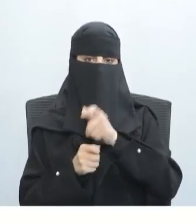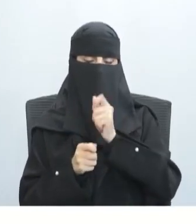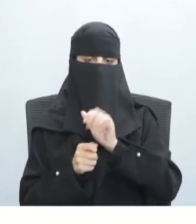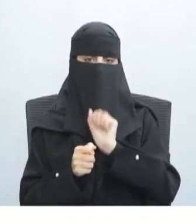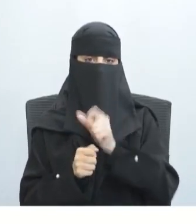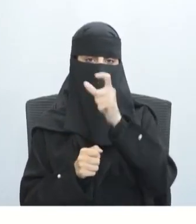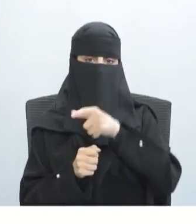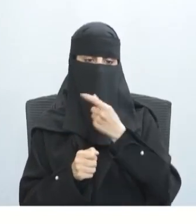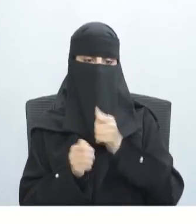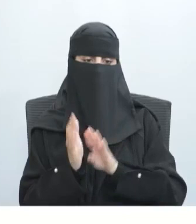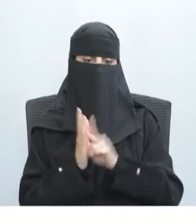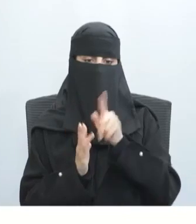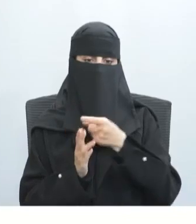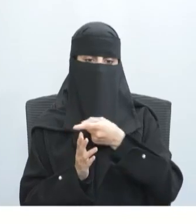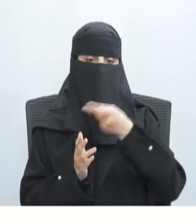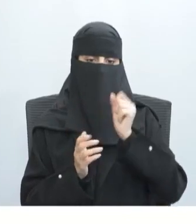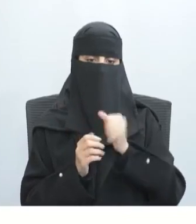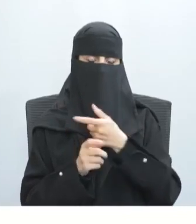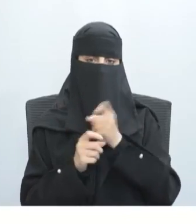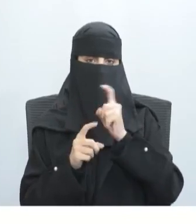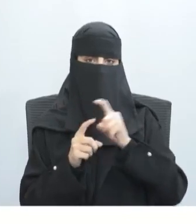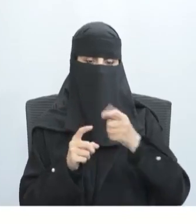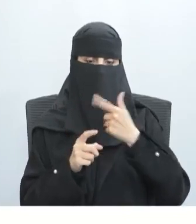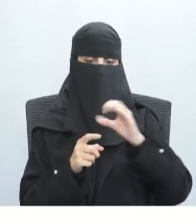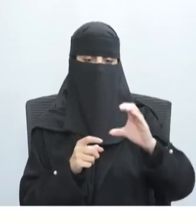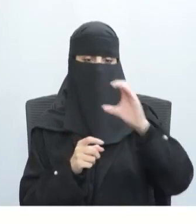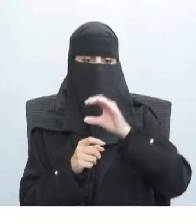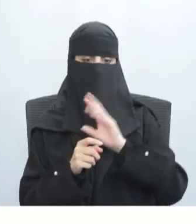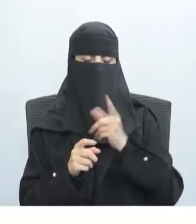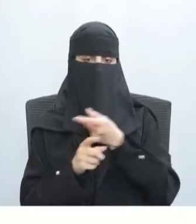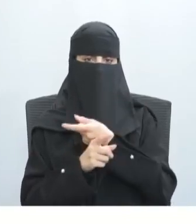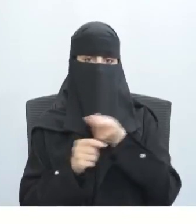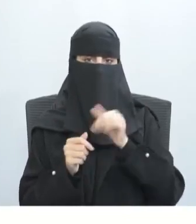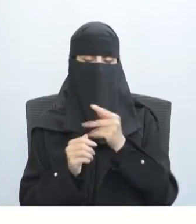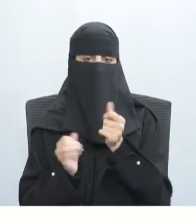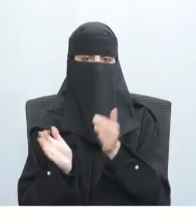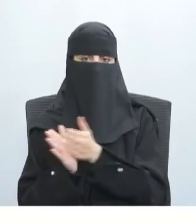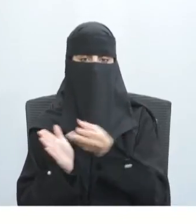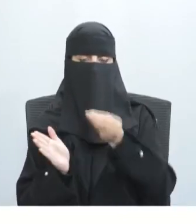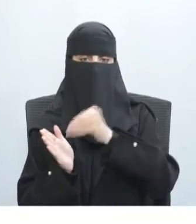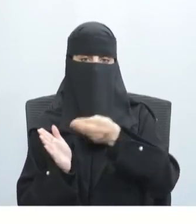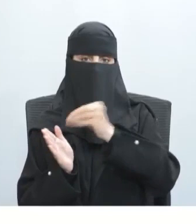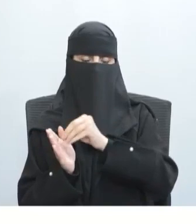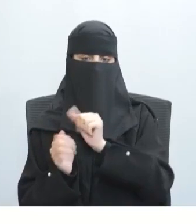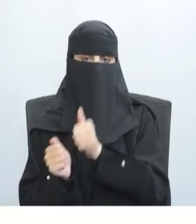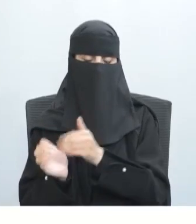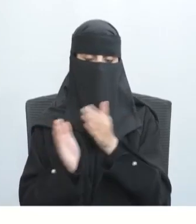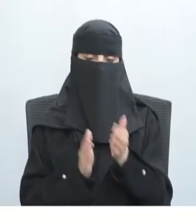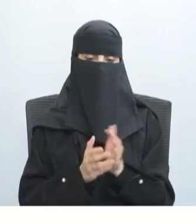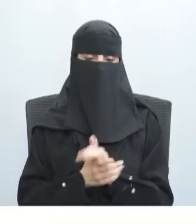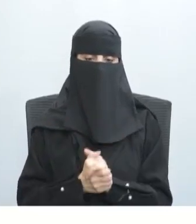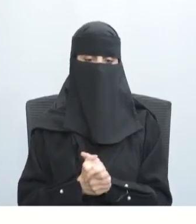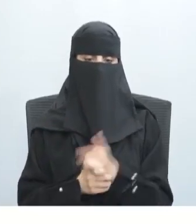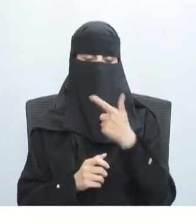للمستثمر وتعرف هذه بارباح ارباح باسم العائد او الربح او زياده قيمه المدخلات فحينما